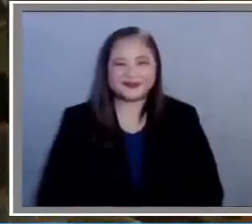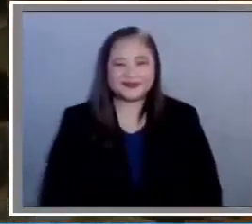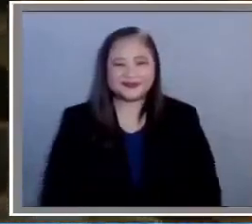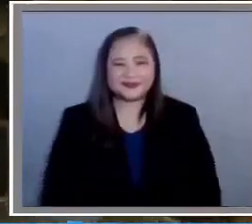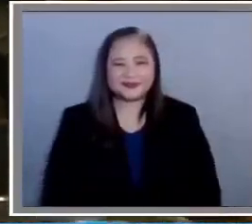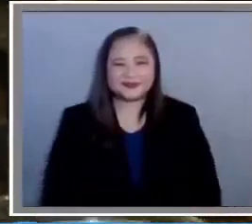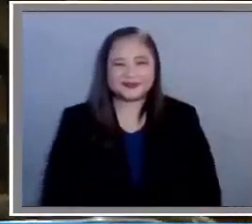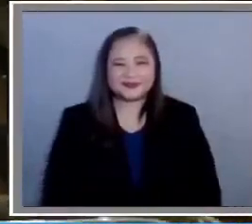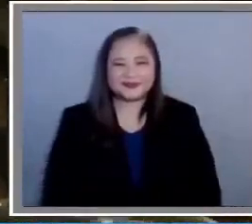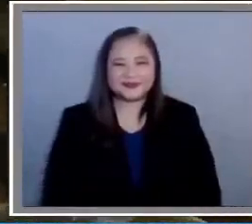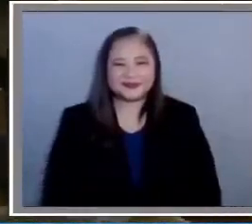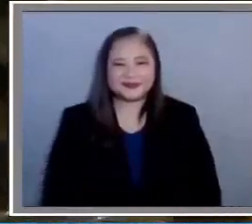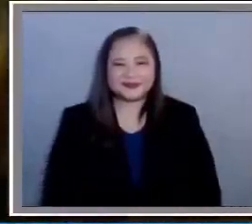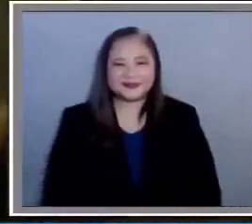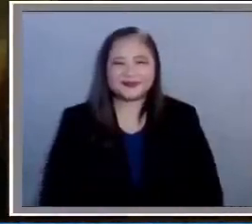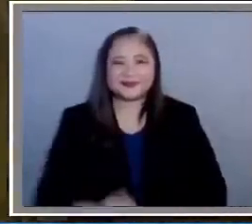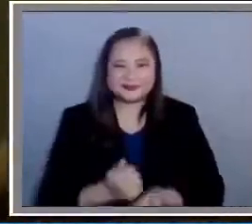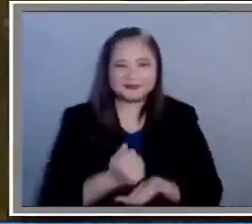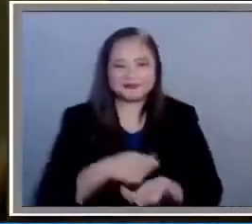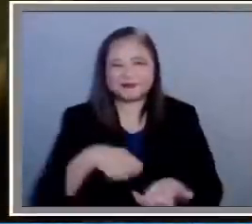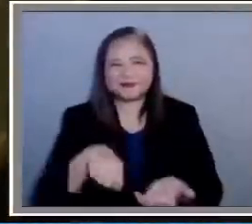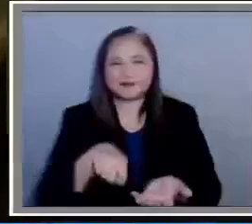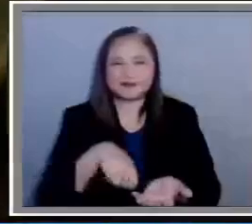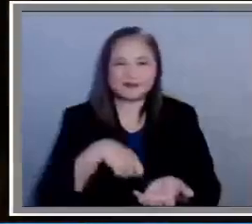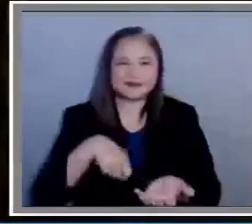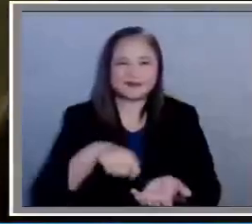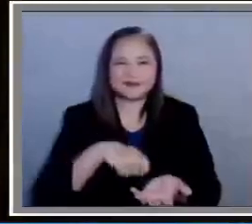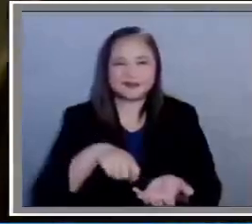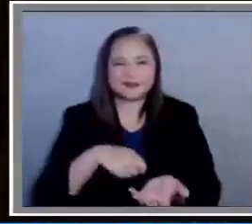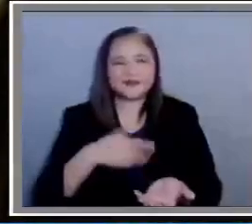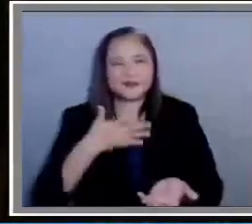Okay, garlic. Bango!